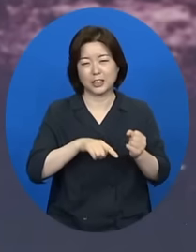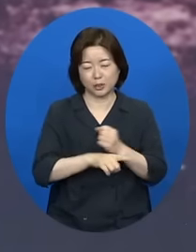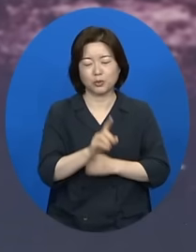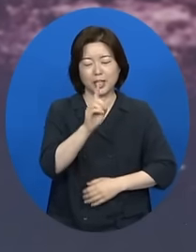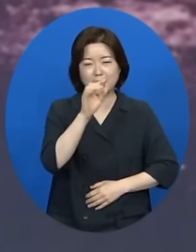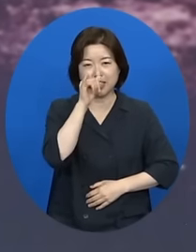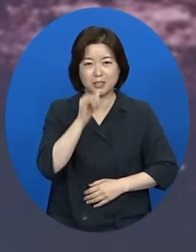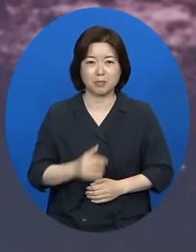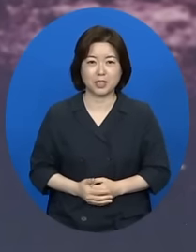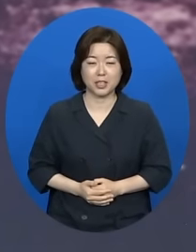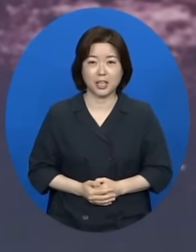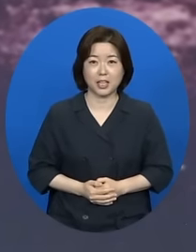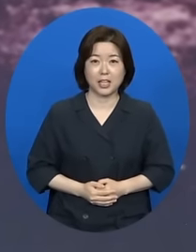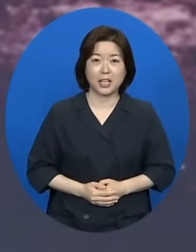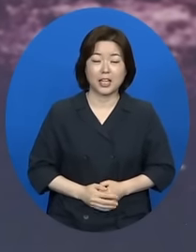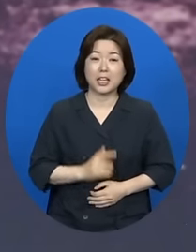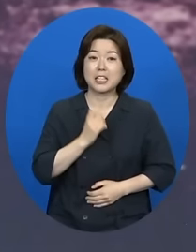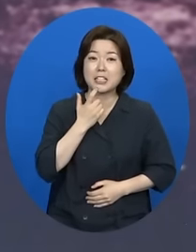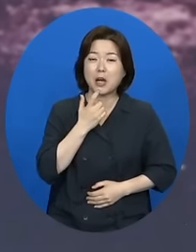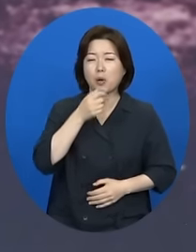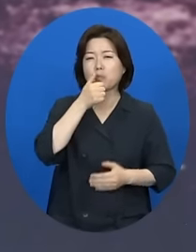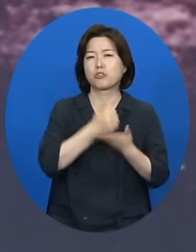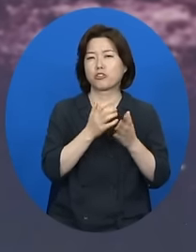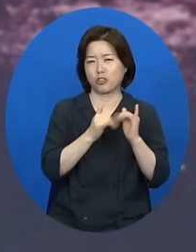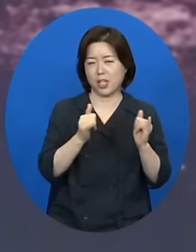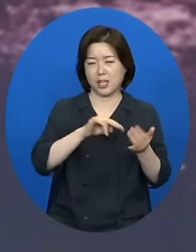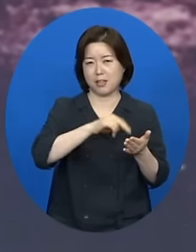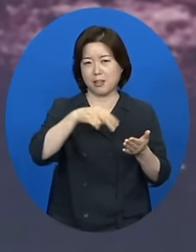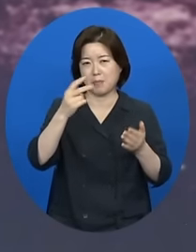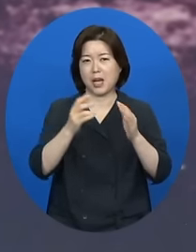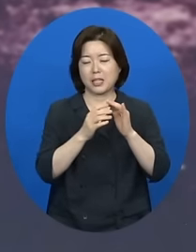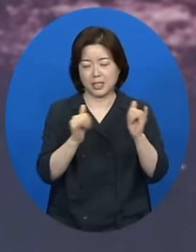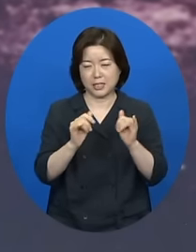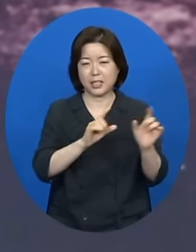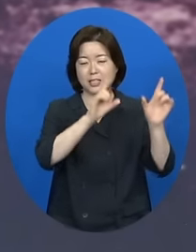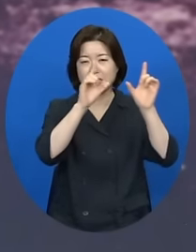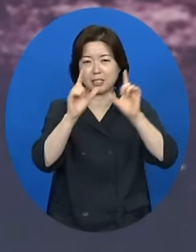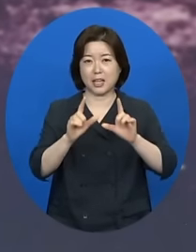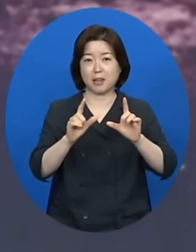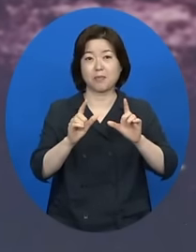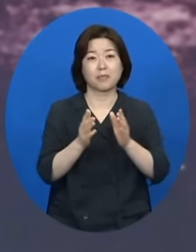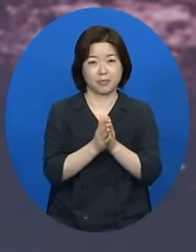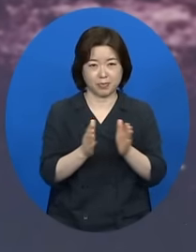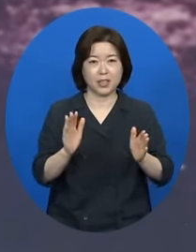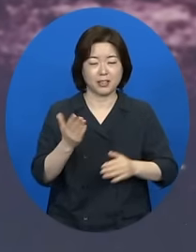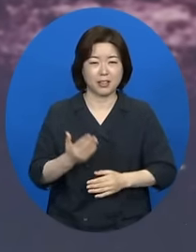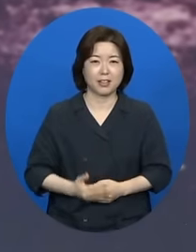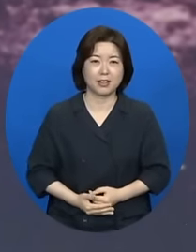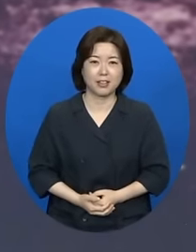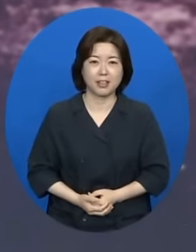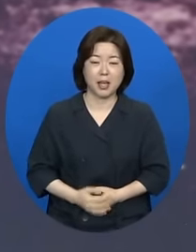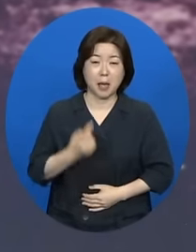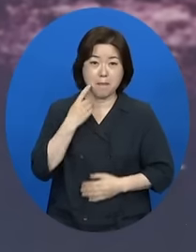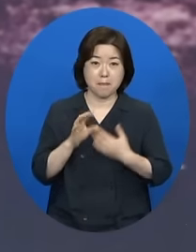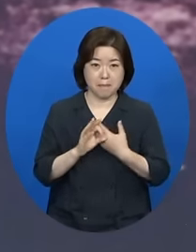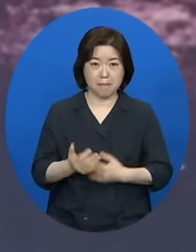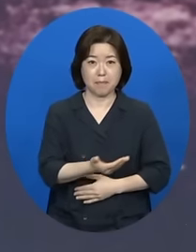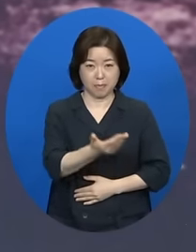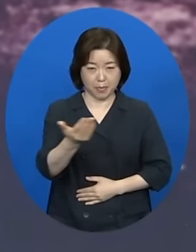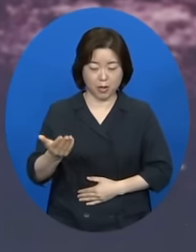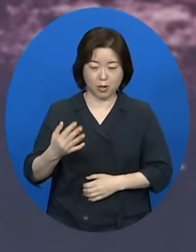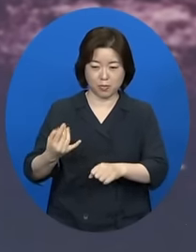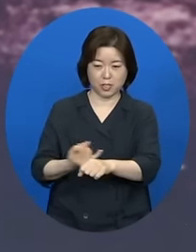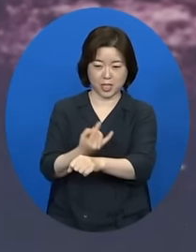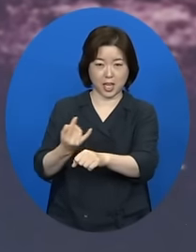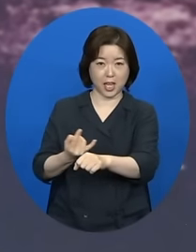그는 죄인이었고 또한 방랑자로 삶을 살게 된 것이죠. 만일 여러분이